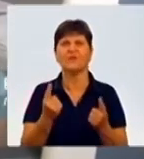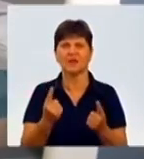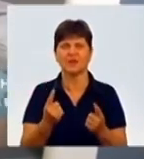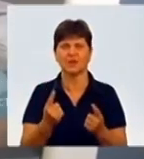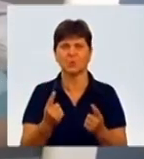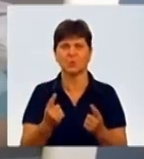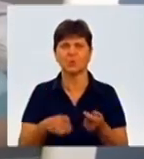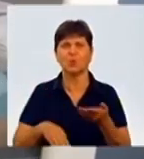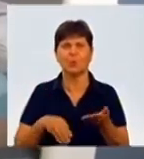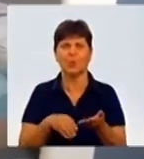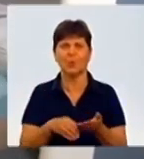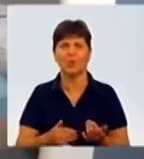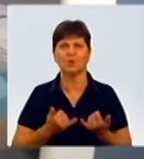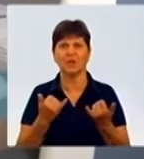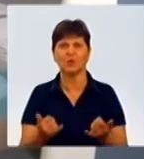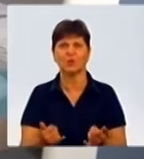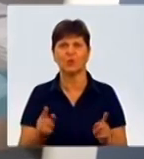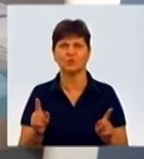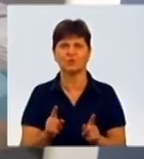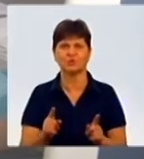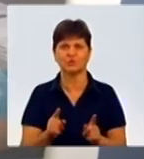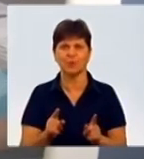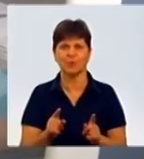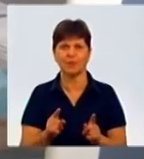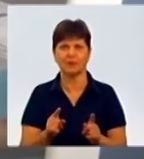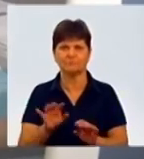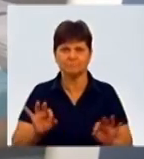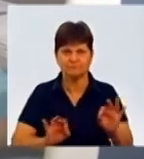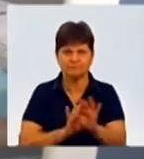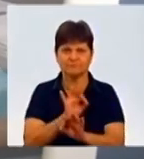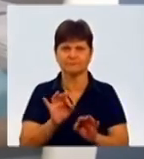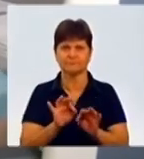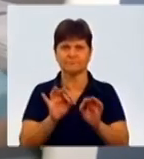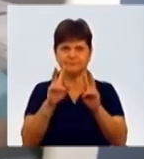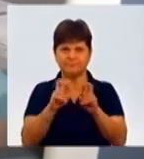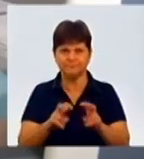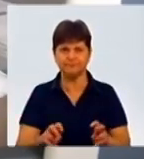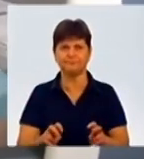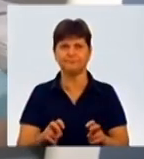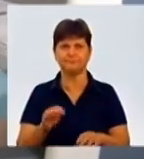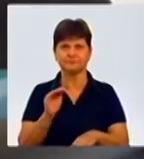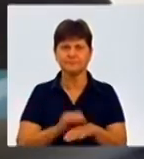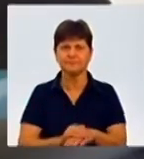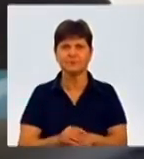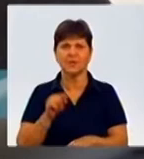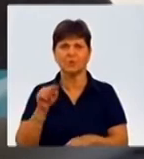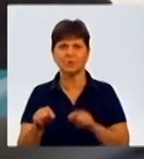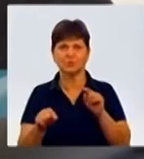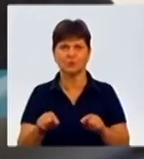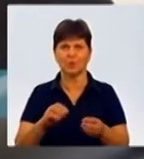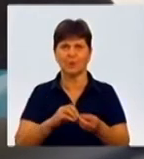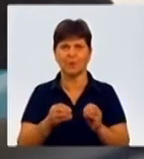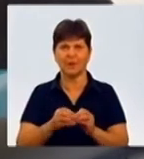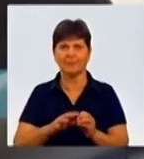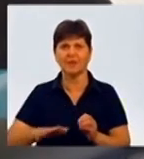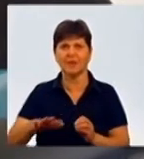надає дуже велику допомогу для того, щоб описувати і вказувати, діагностувати ті чи інші проблемні зони.